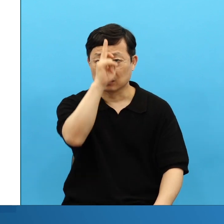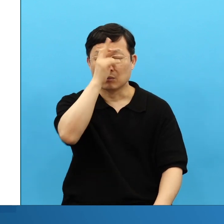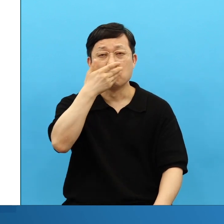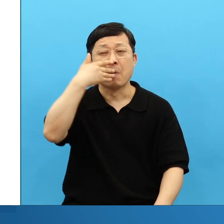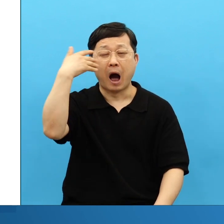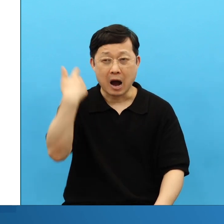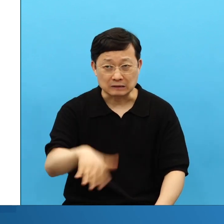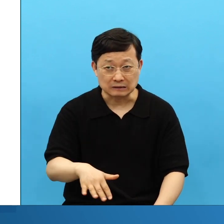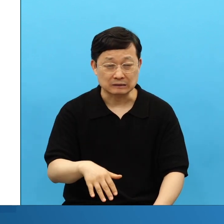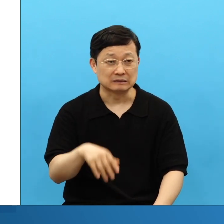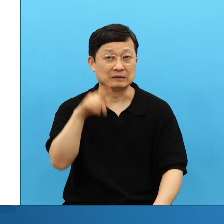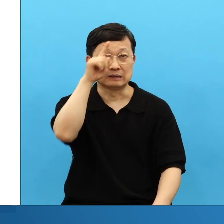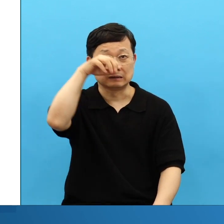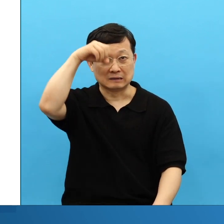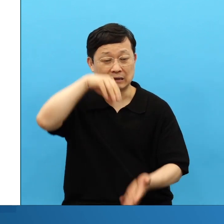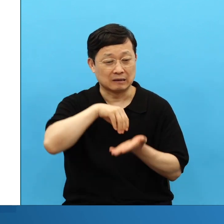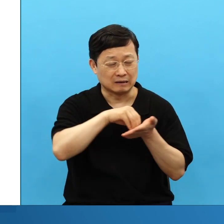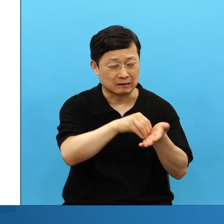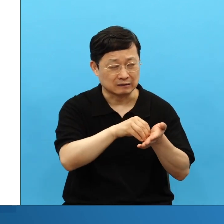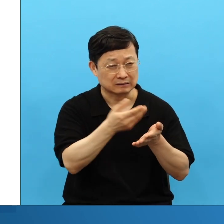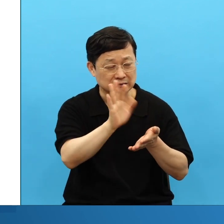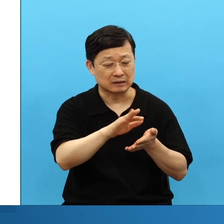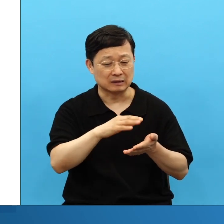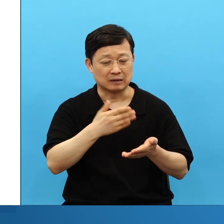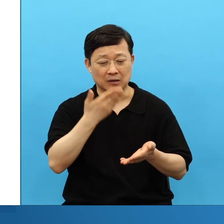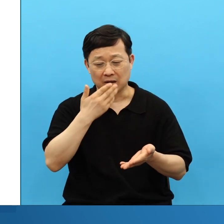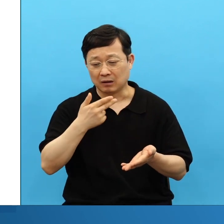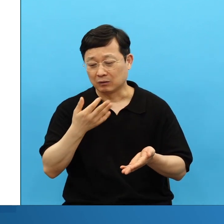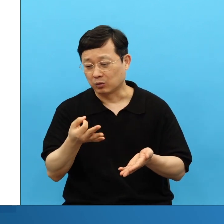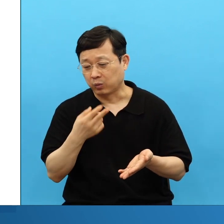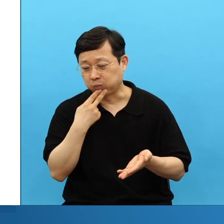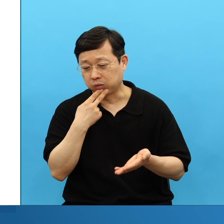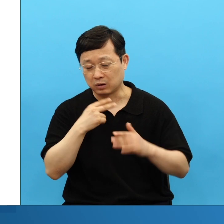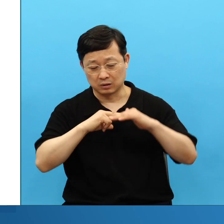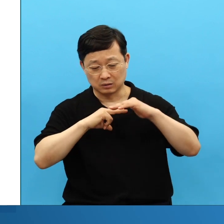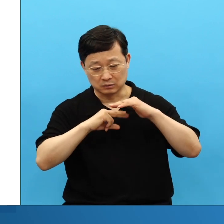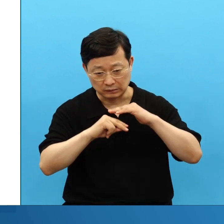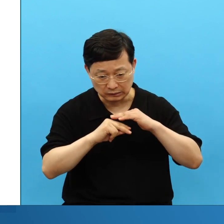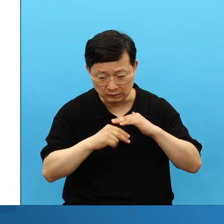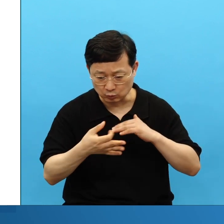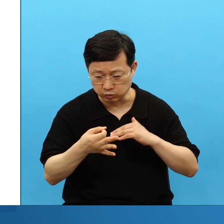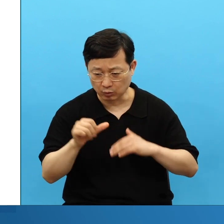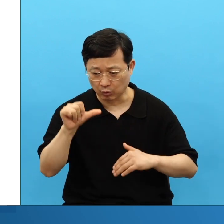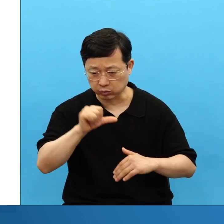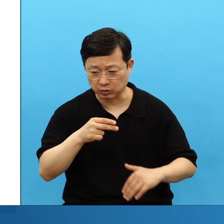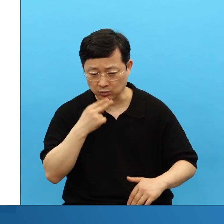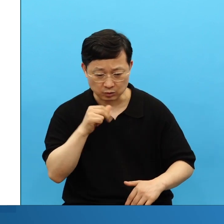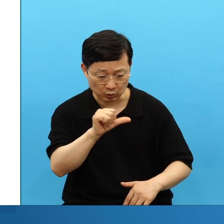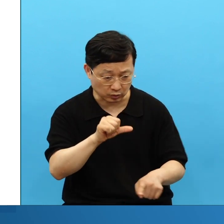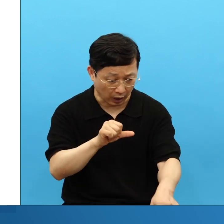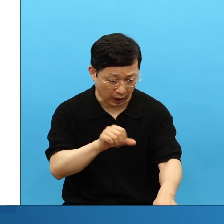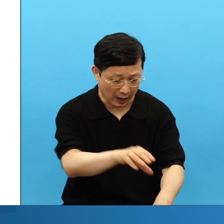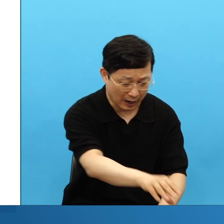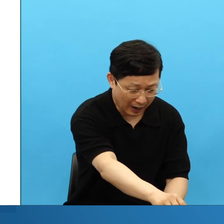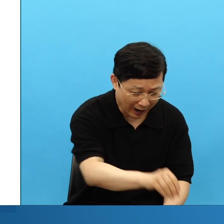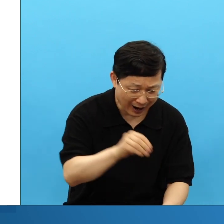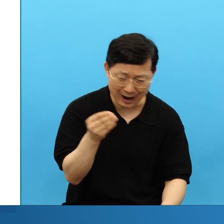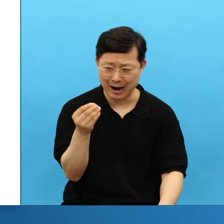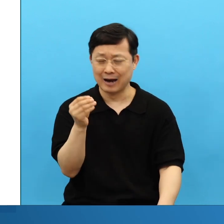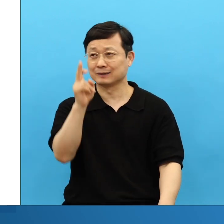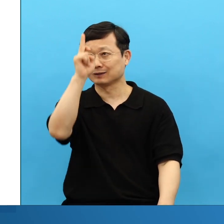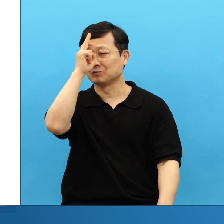이제 신학원을 가야 되는데 지하철에서 돈이 5,000원 떨어져 있더라. 이걸 주워가지고 점심 사 먹고 왔습니다.